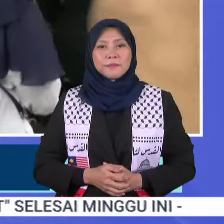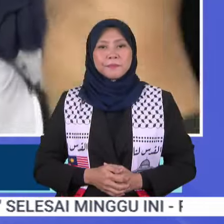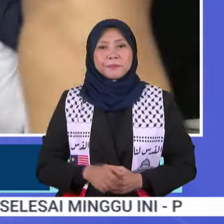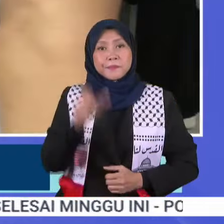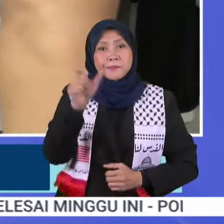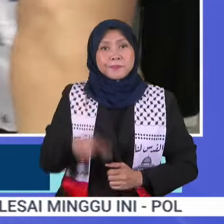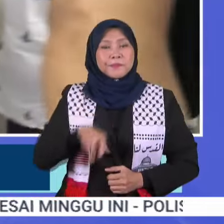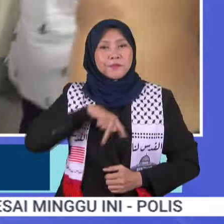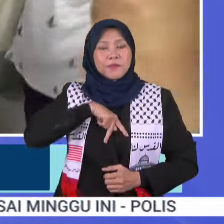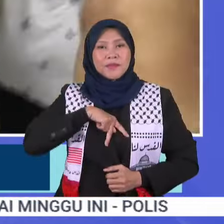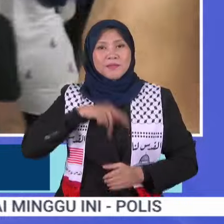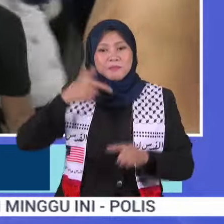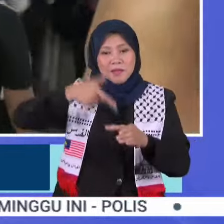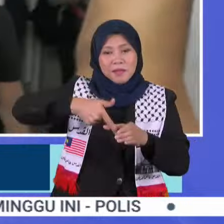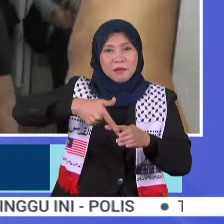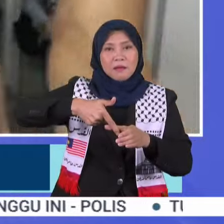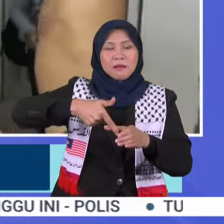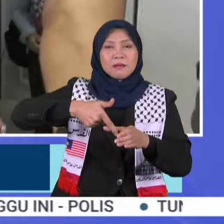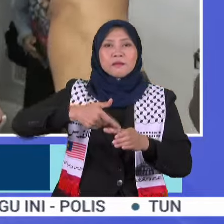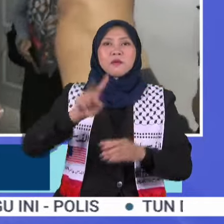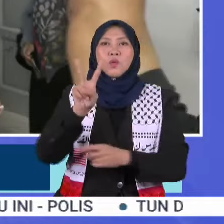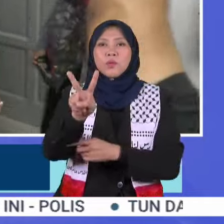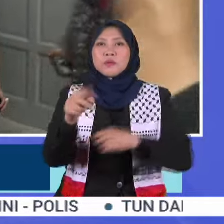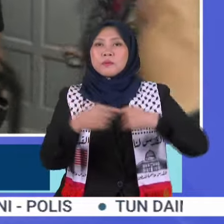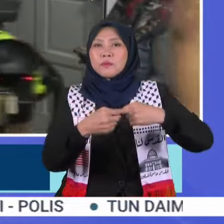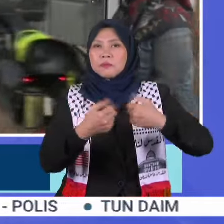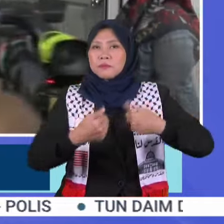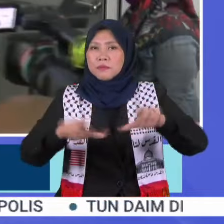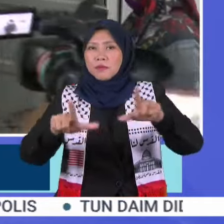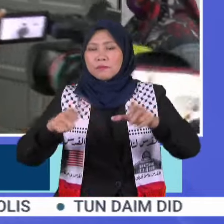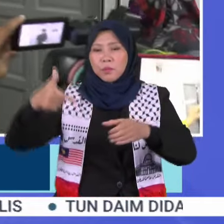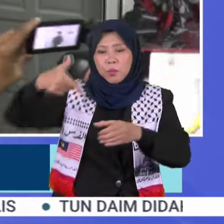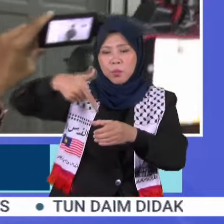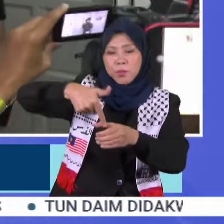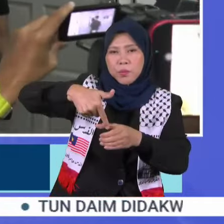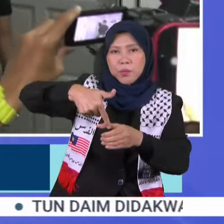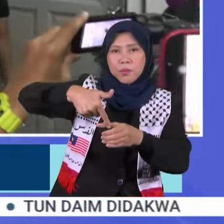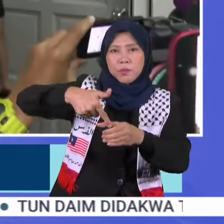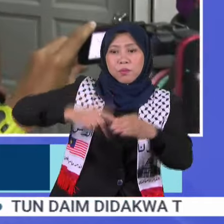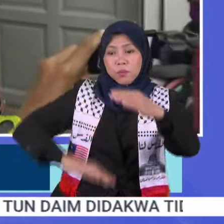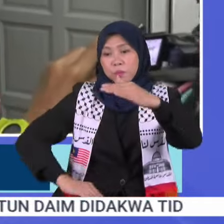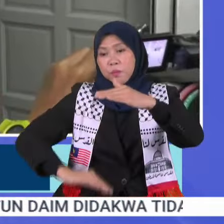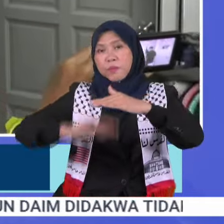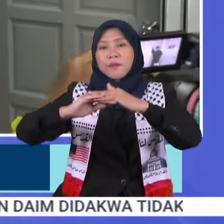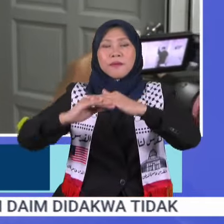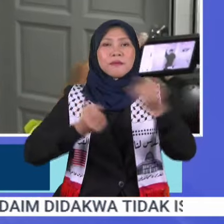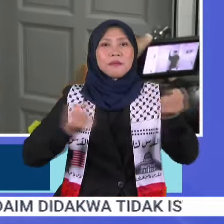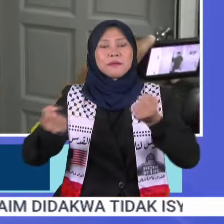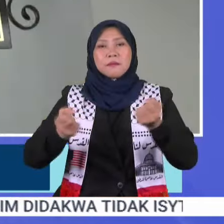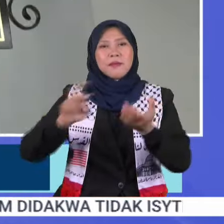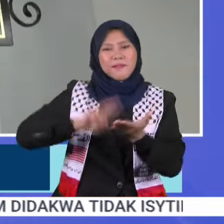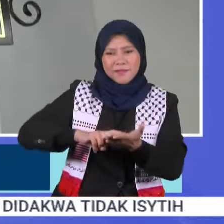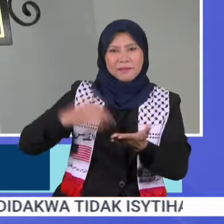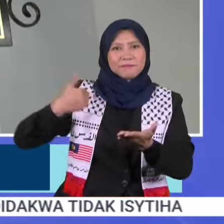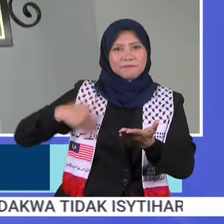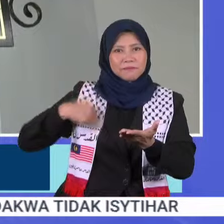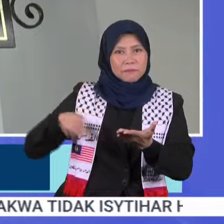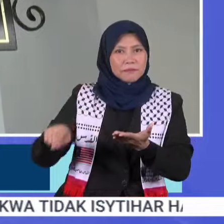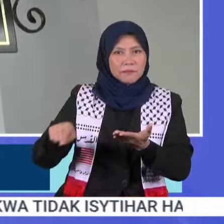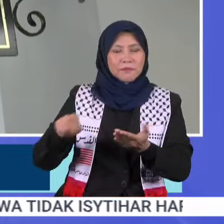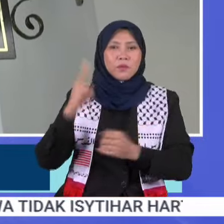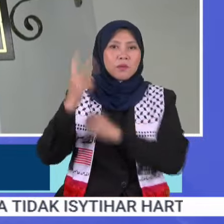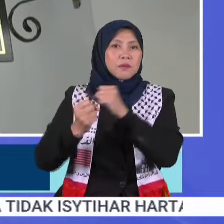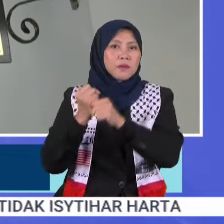Seorang pemilik stesen minyak didakwa atas 2 tuduhan membenarkan pengisian diesel melebihi had kepada kenderaan bernombor pendaftaran asing Mei tahun